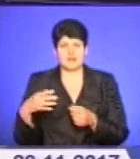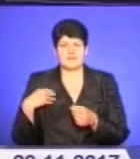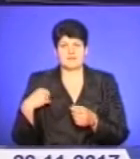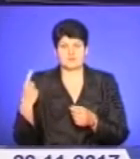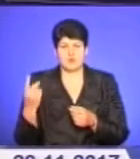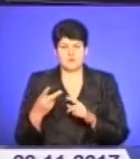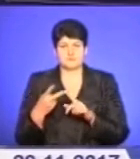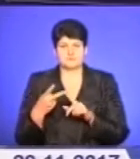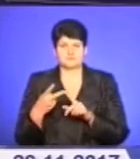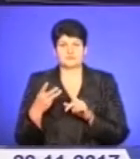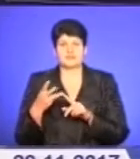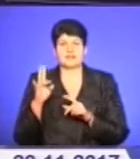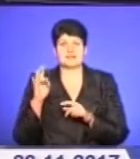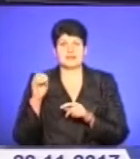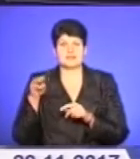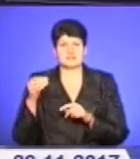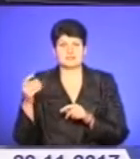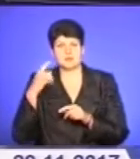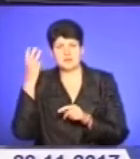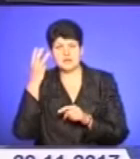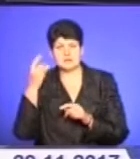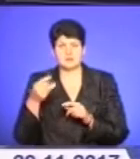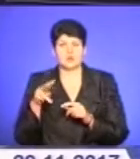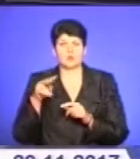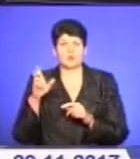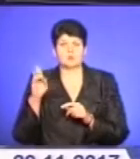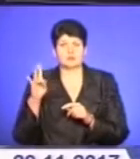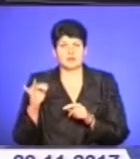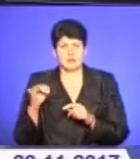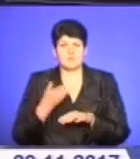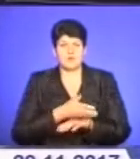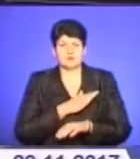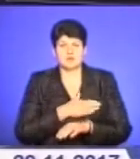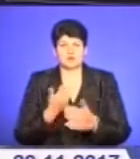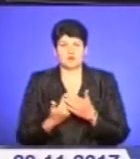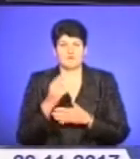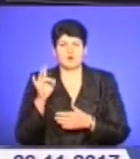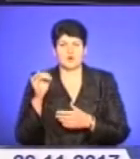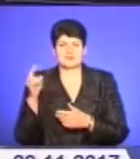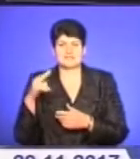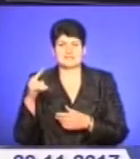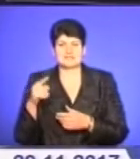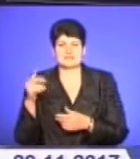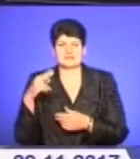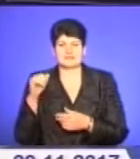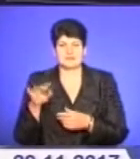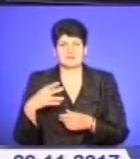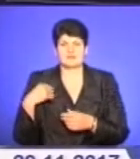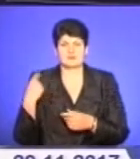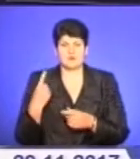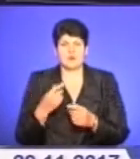область, місто Нетішин, Хмельницька область, місто Лубни, Полтавська, місто Новий Розділ, Львівська область. Конкурс триватиме